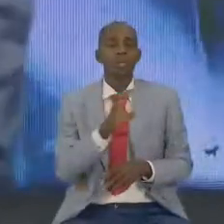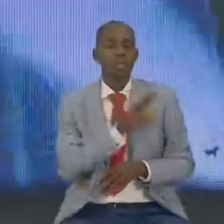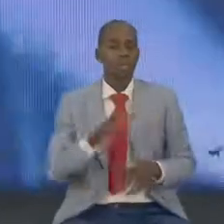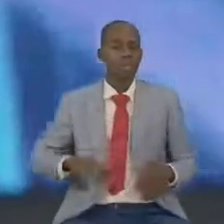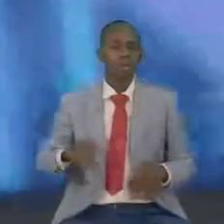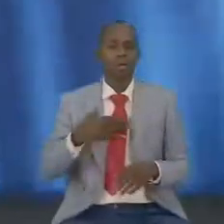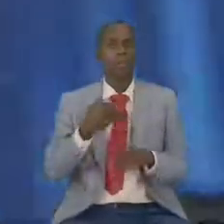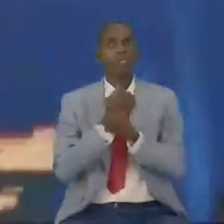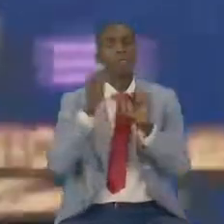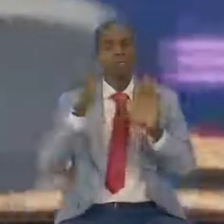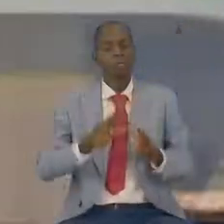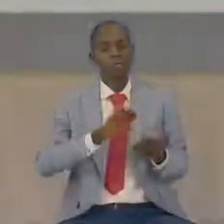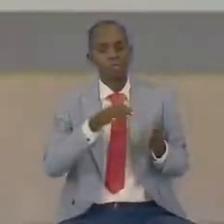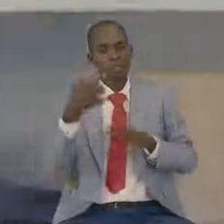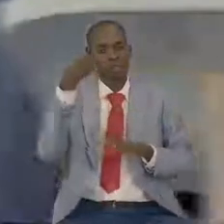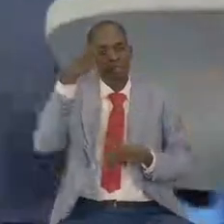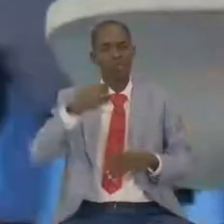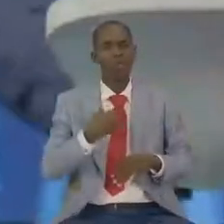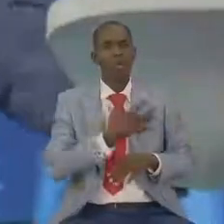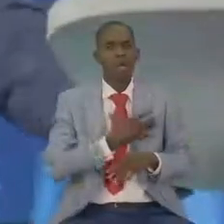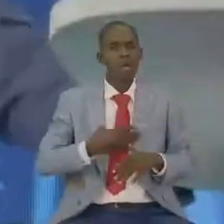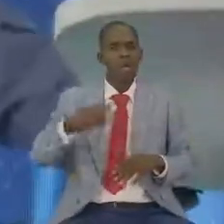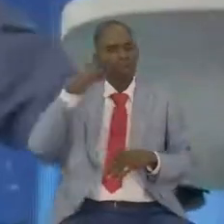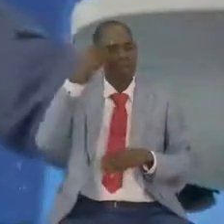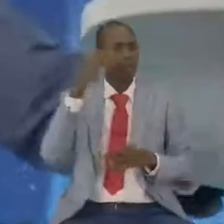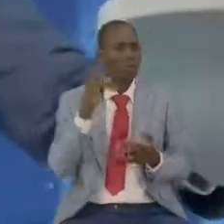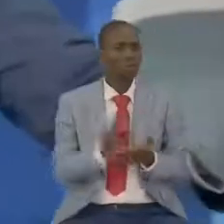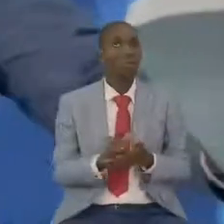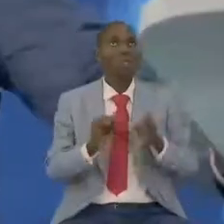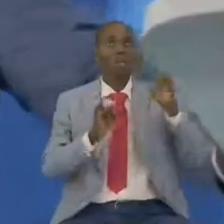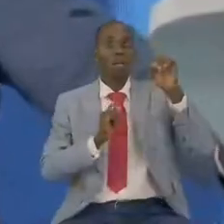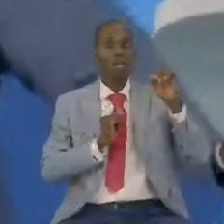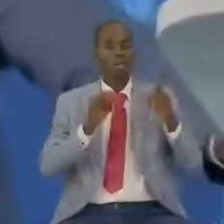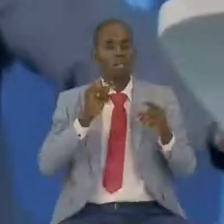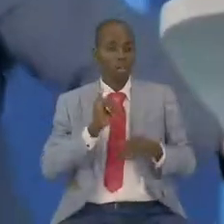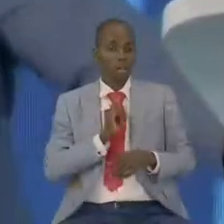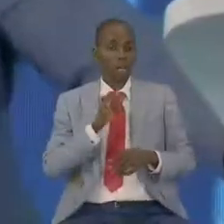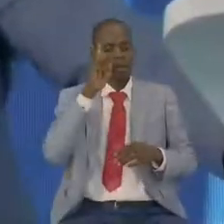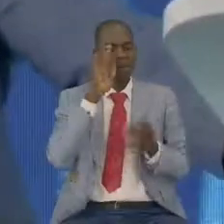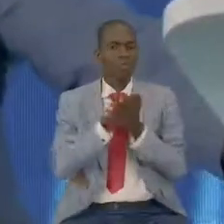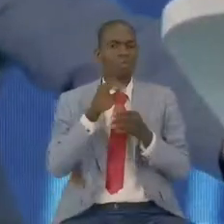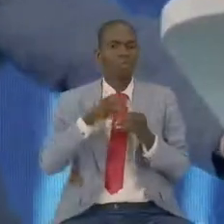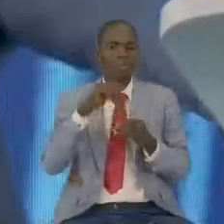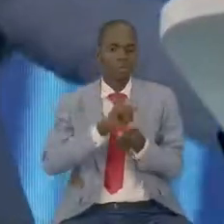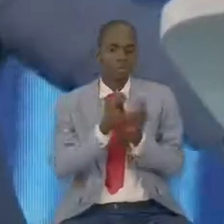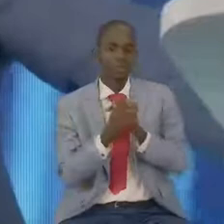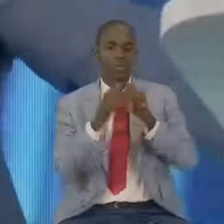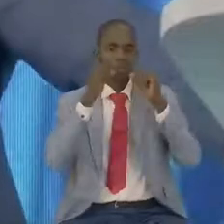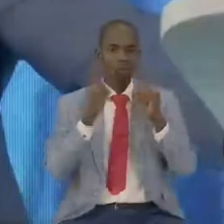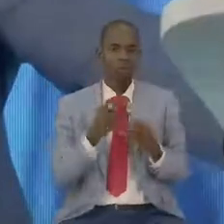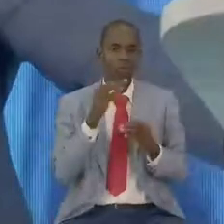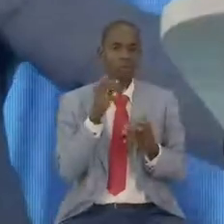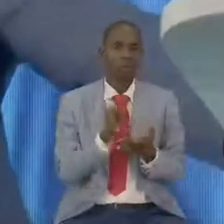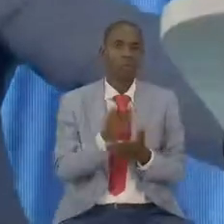mort pour moi. Et pour cela, je crois à la puissance de transformation de cette croix.